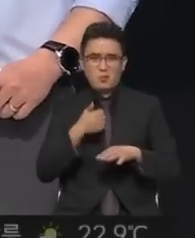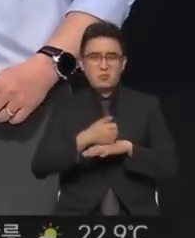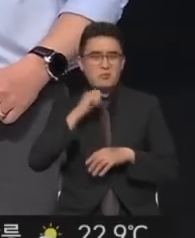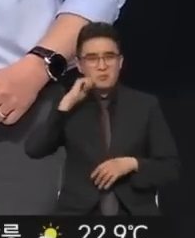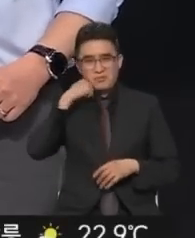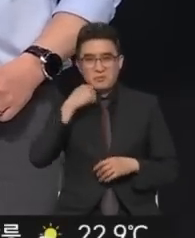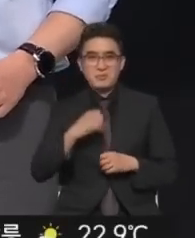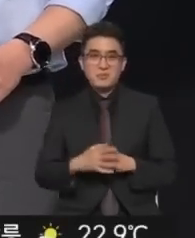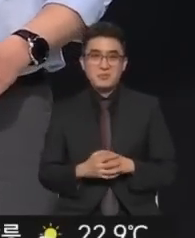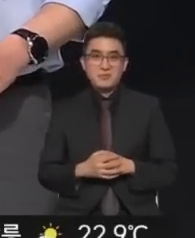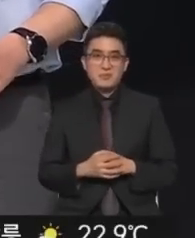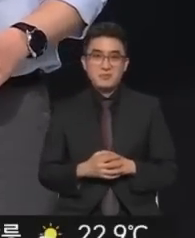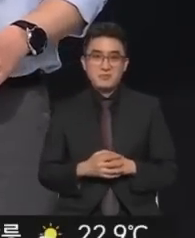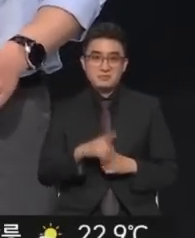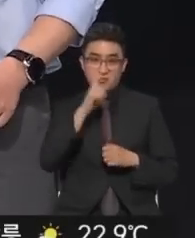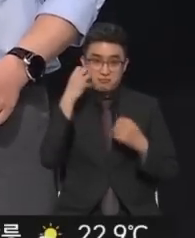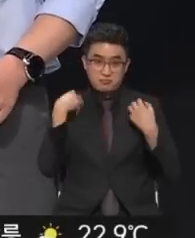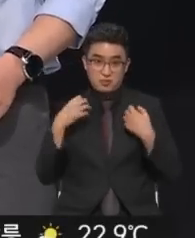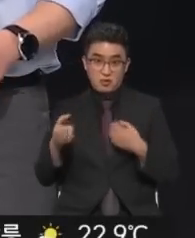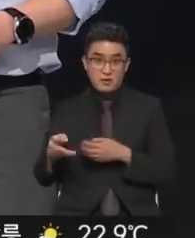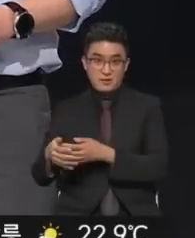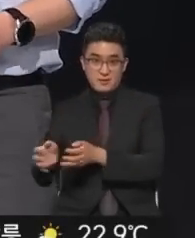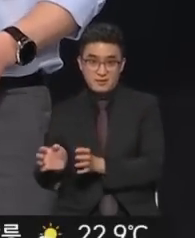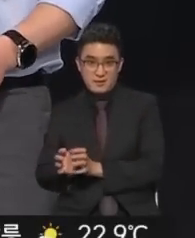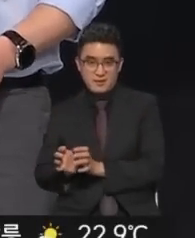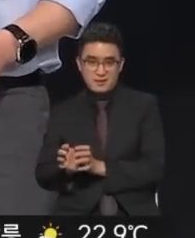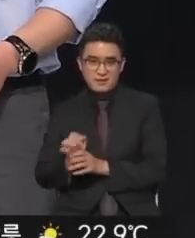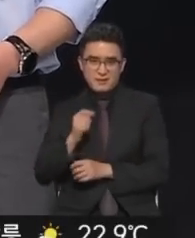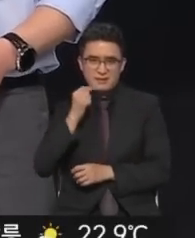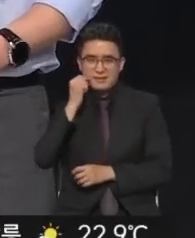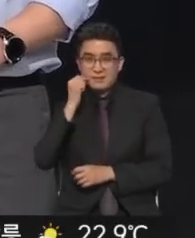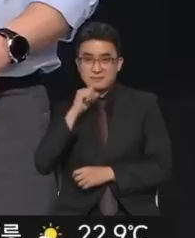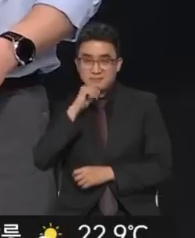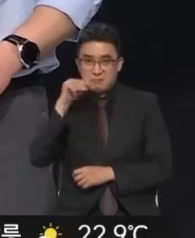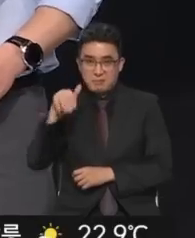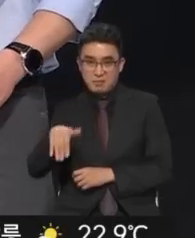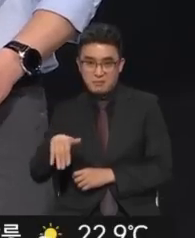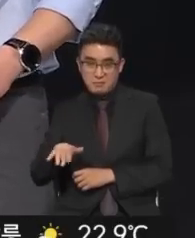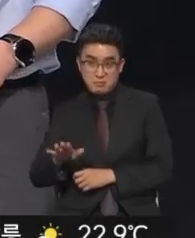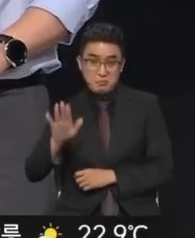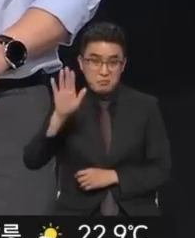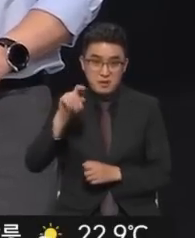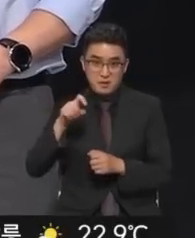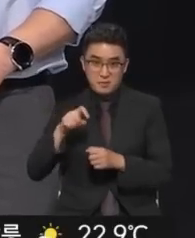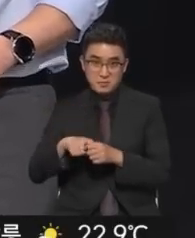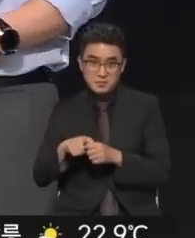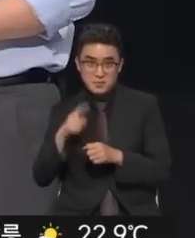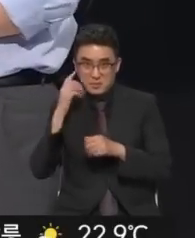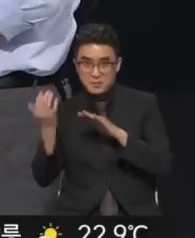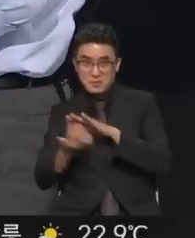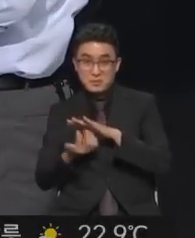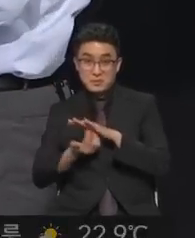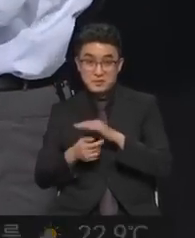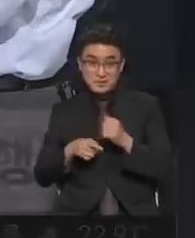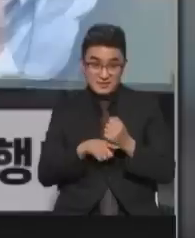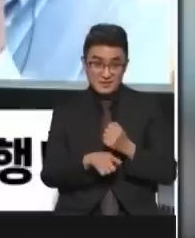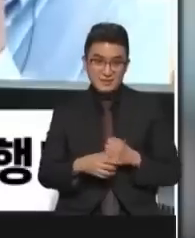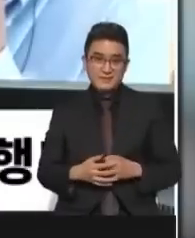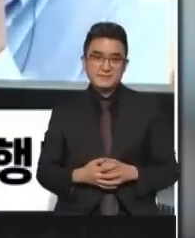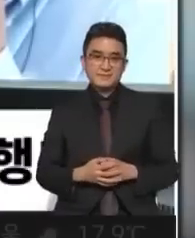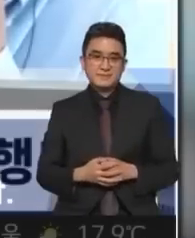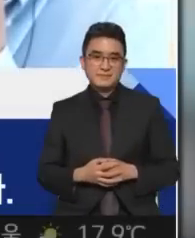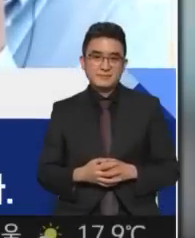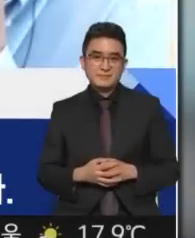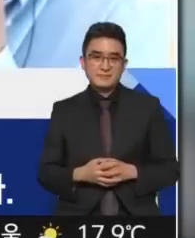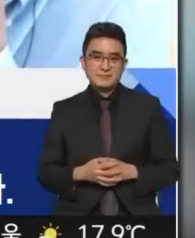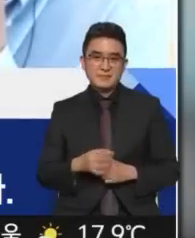정부와 여당이 떨어진 국정 지지율을 끌어올리려 종북몰이에 나섰다는 판단인데요. 정말